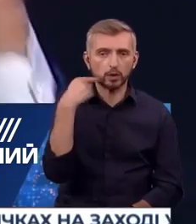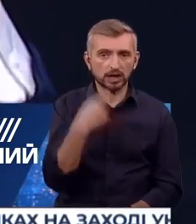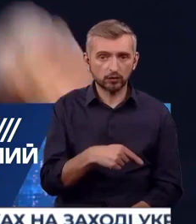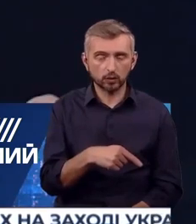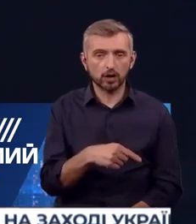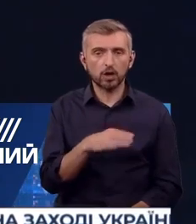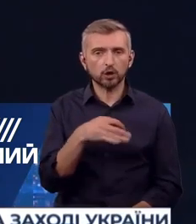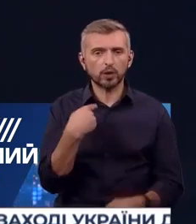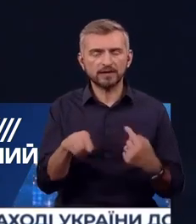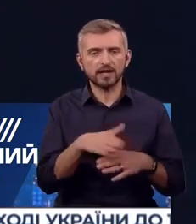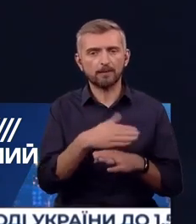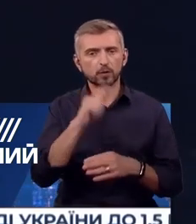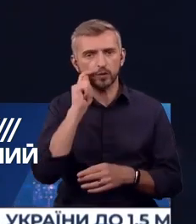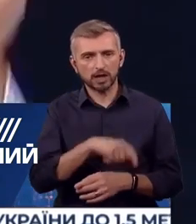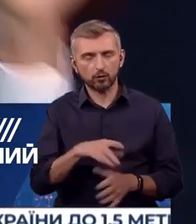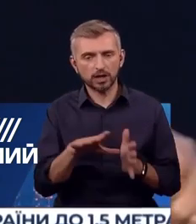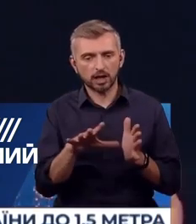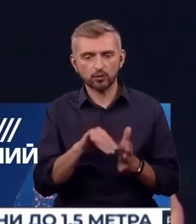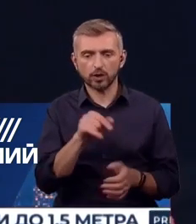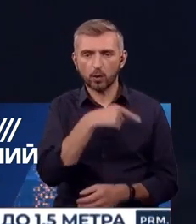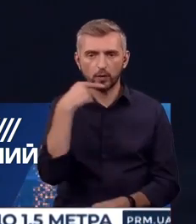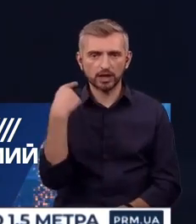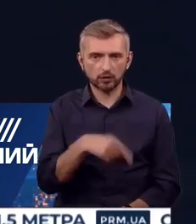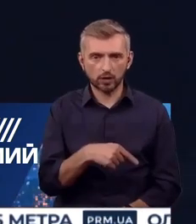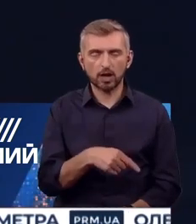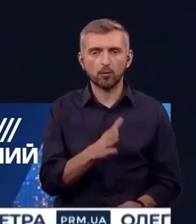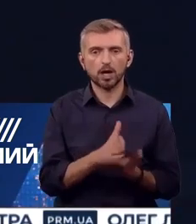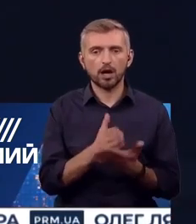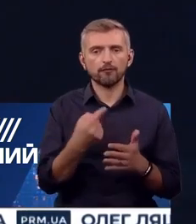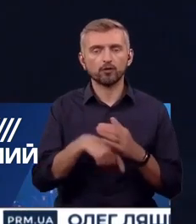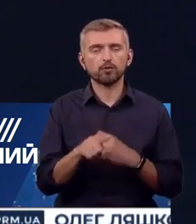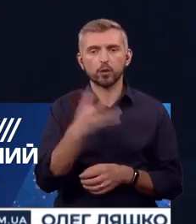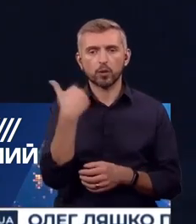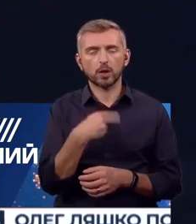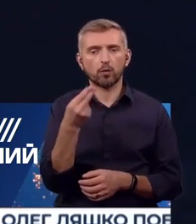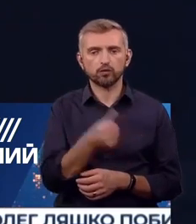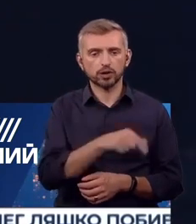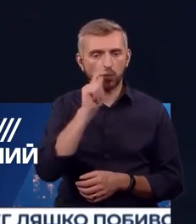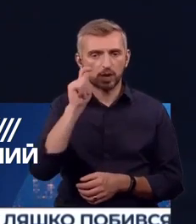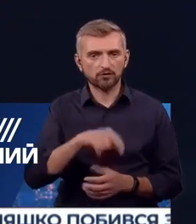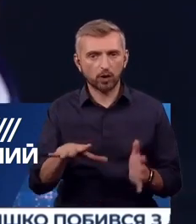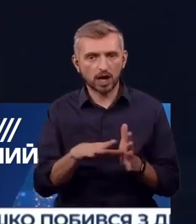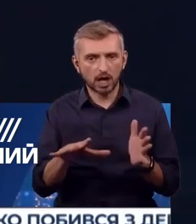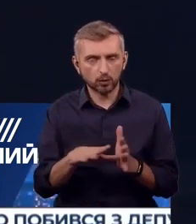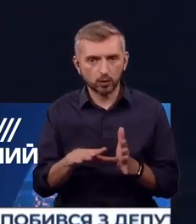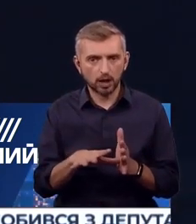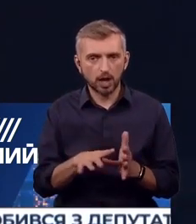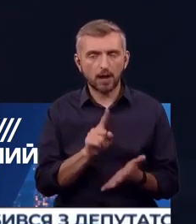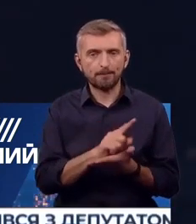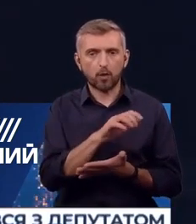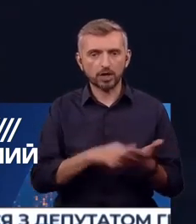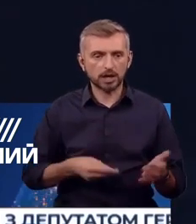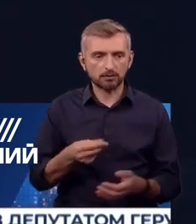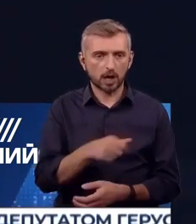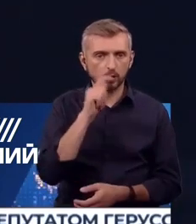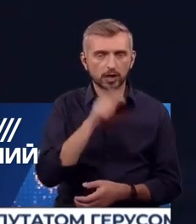то різниця між українською енергетикою і російською полягає у тому, що коли купуєш українську енергетику, податки платять